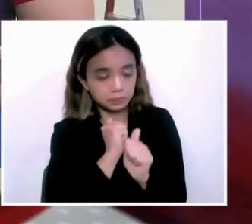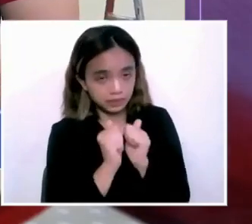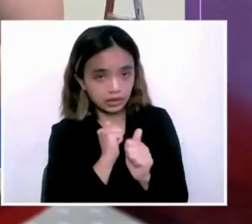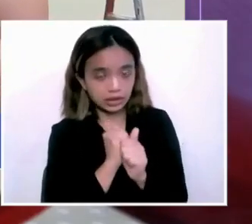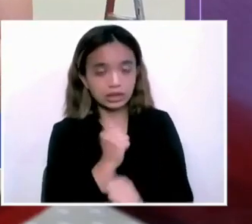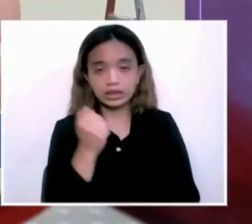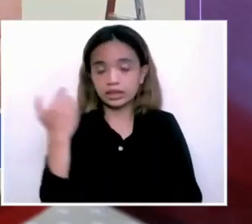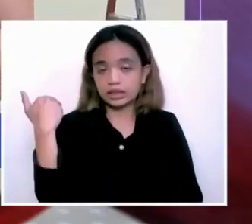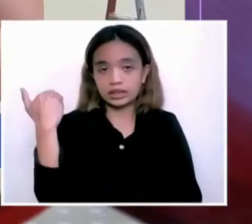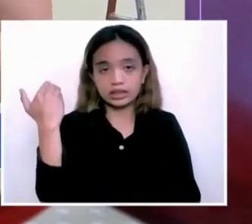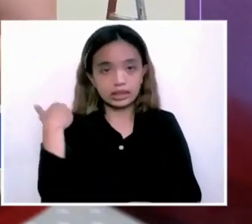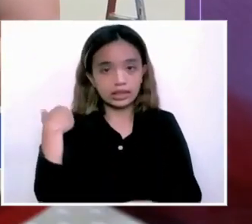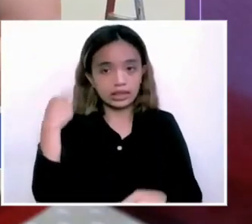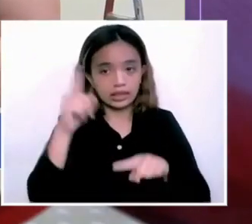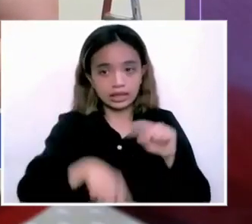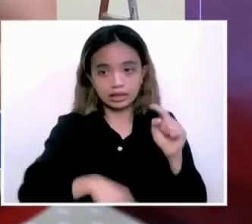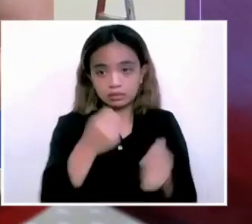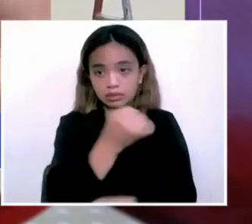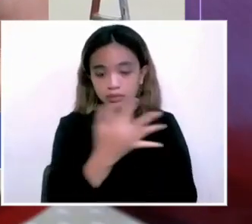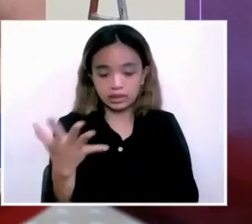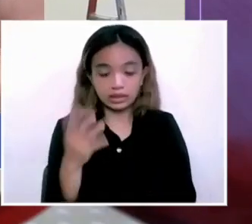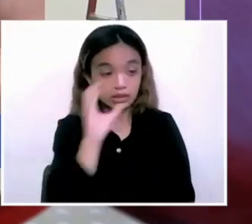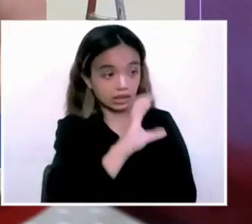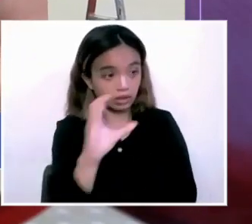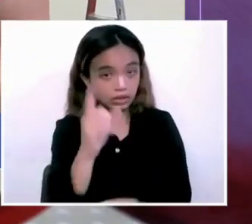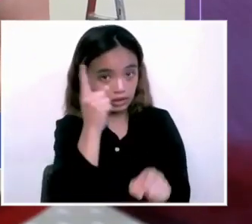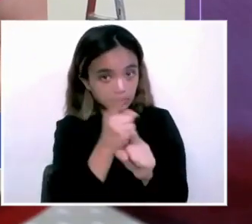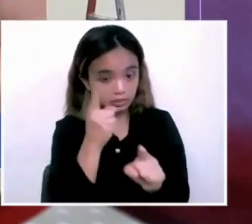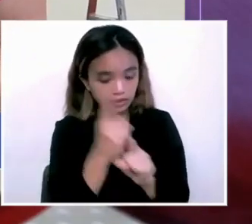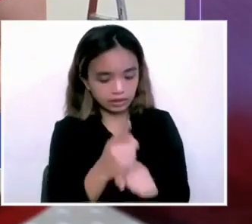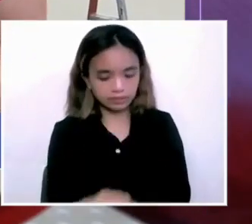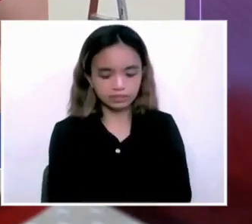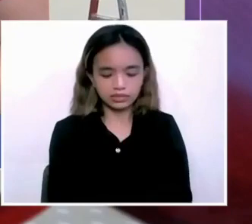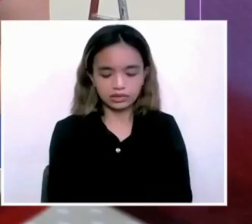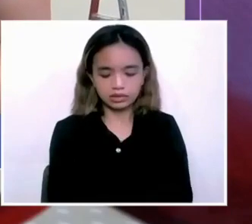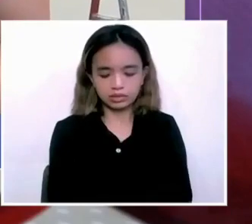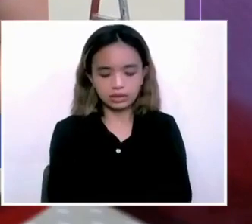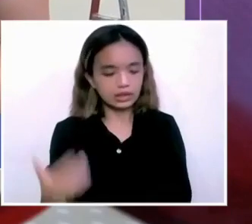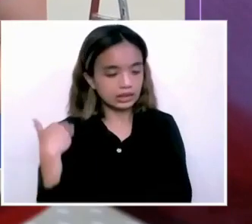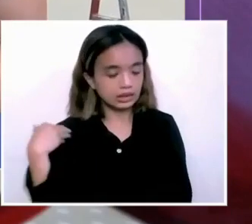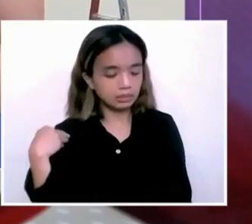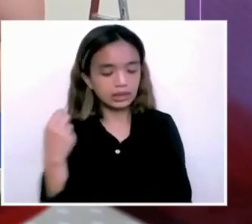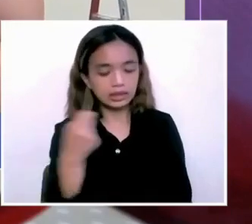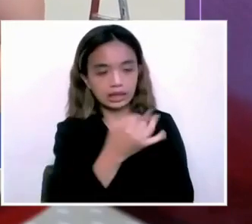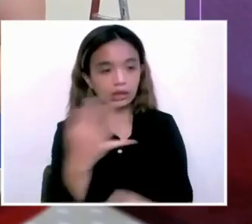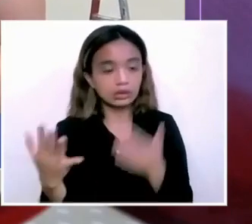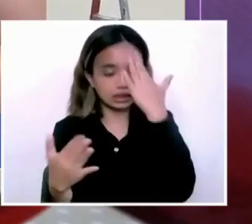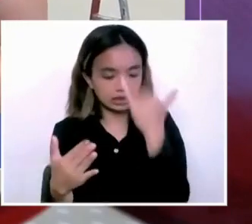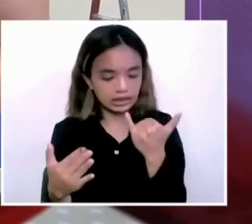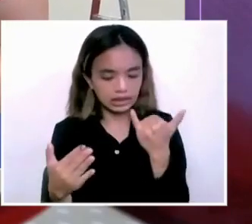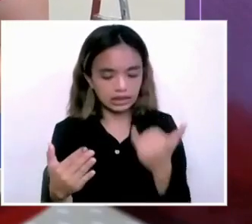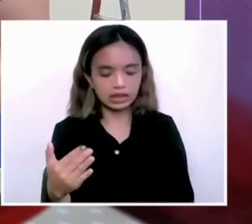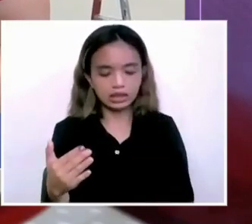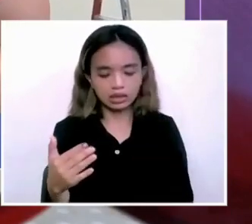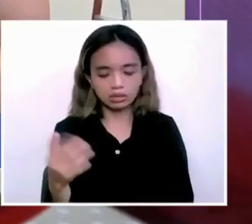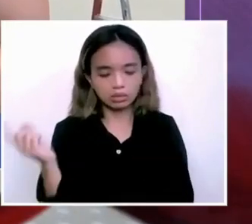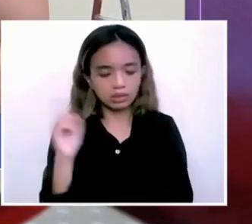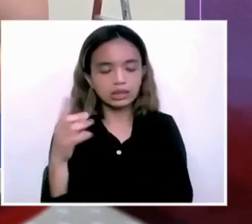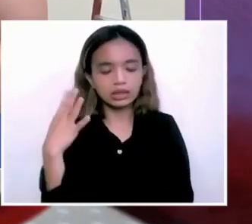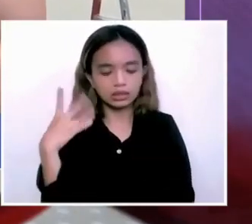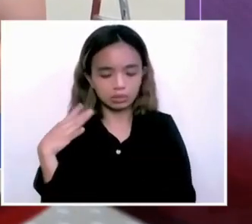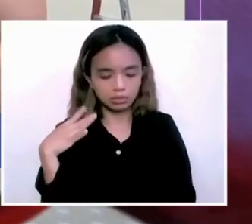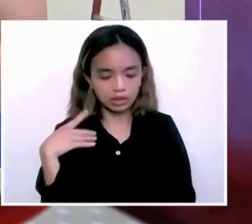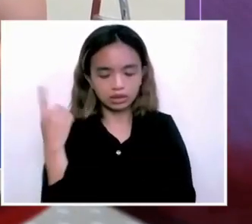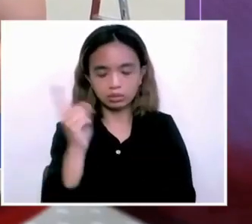mabilang sa Caloocan yan, ano? Yung hindi pa nabibilang dahil kararating lamang o hinihintay pa